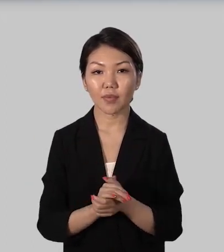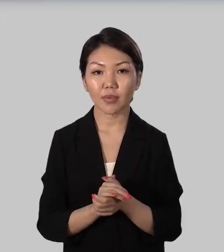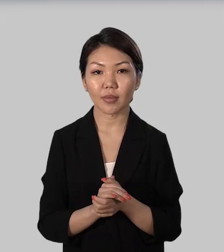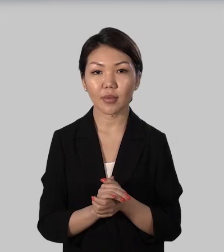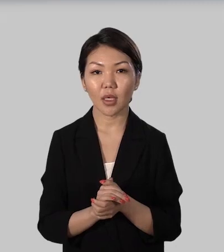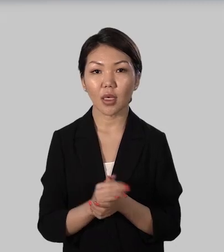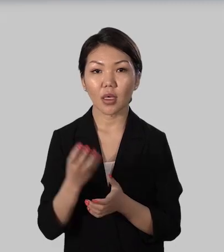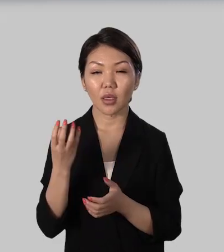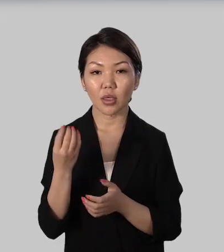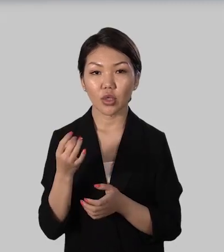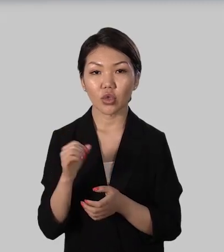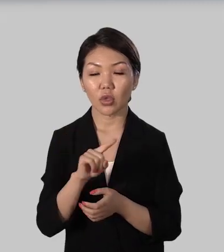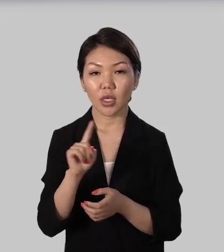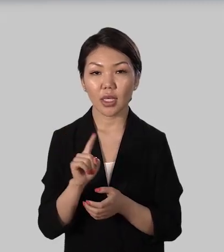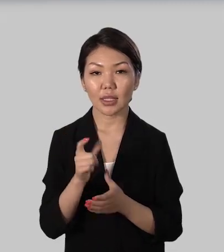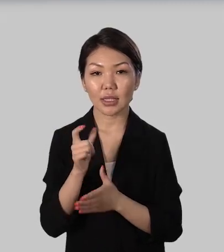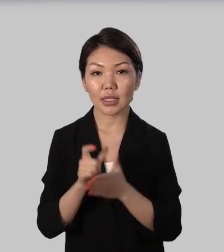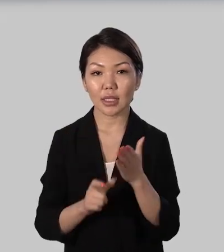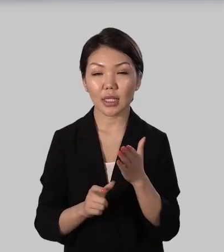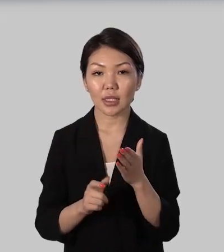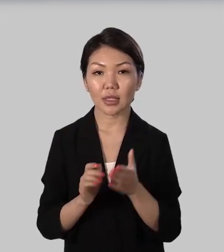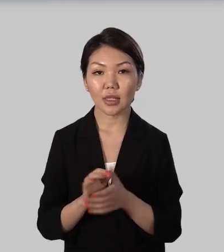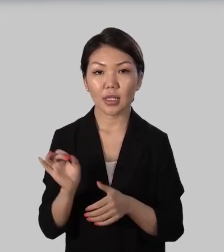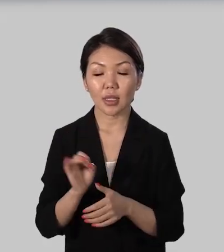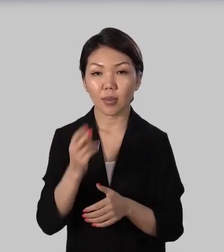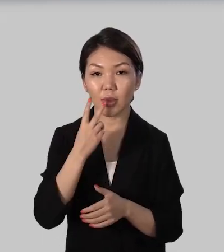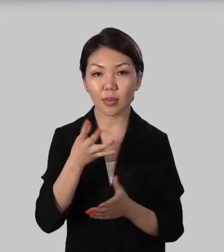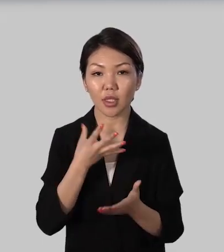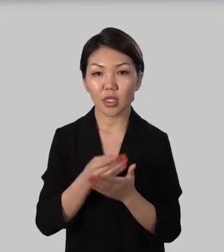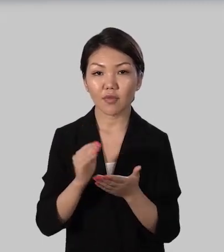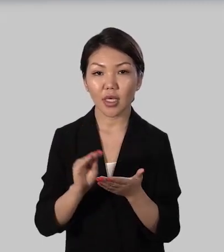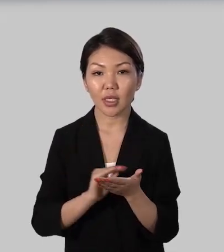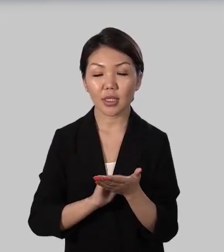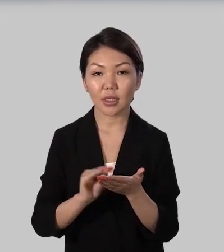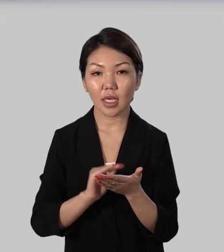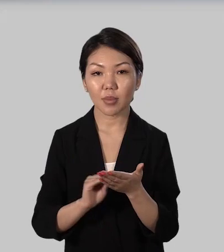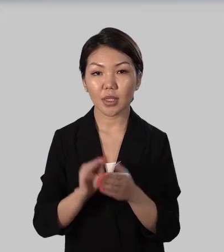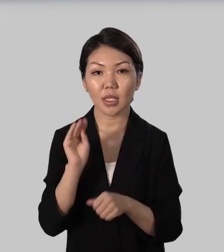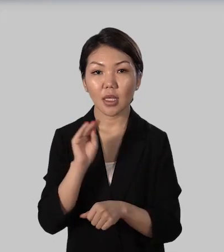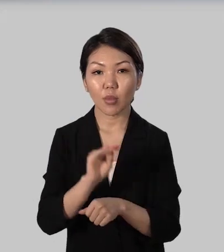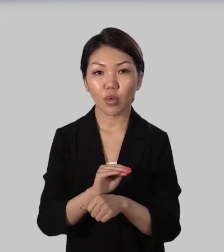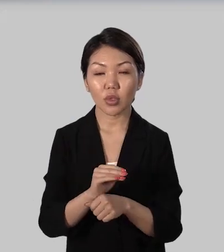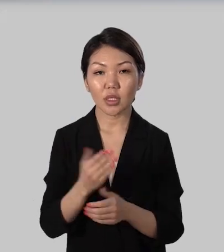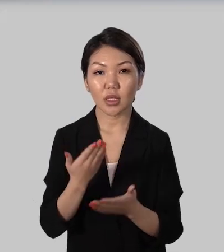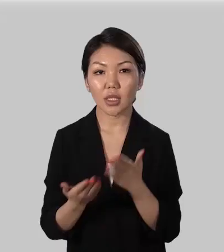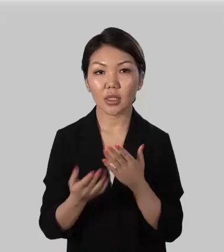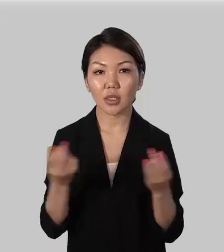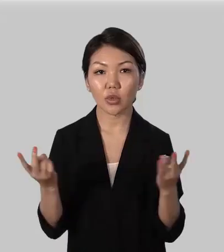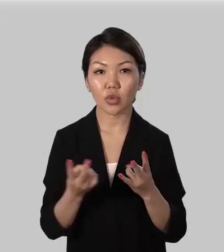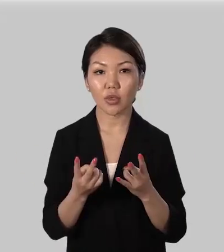послушайте еще раз текст посмотрите свои записи дополните их при необходимость